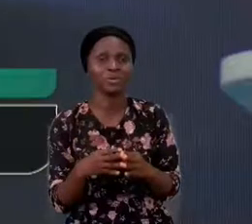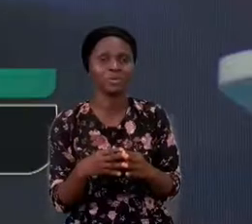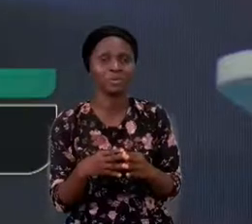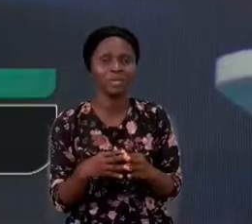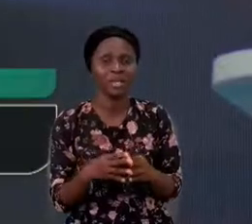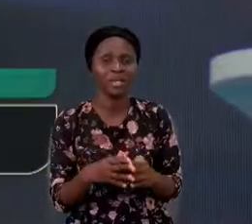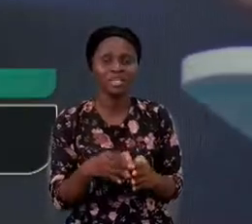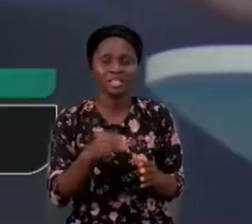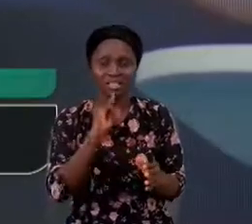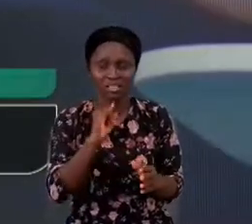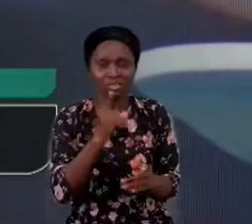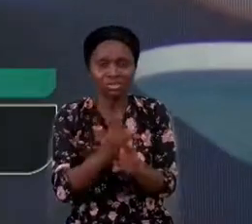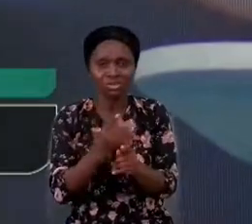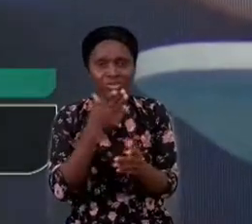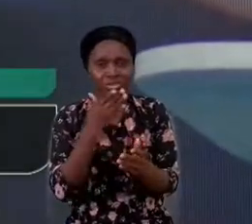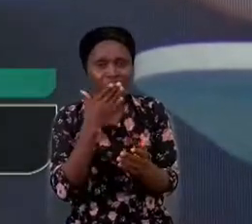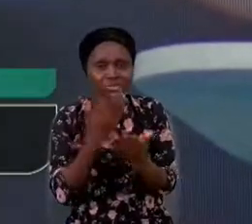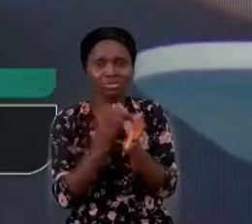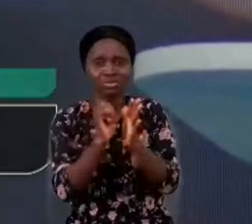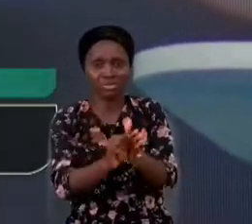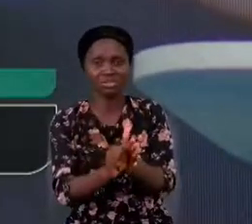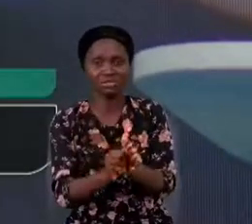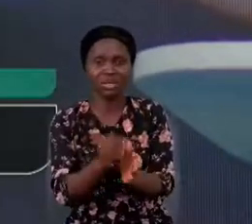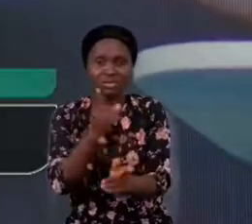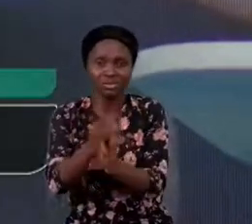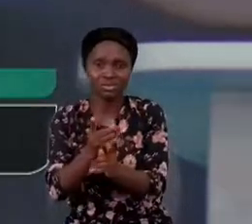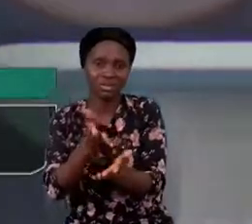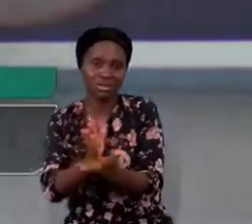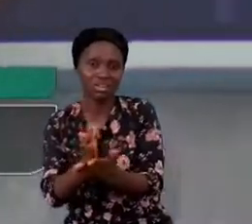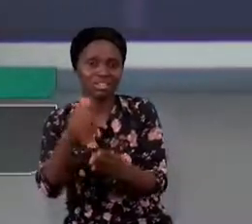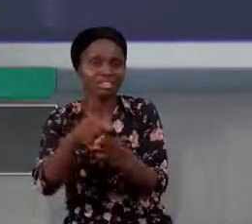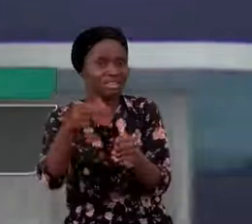partage avec toi. Est-ce qu'il est jaloux?